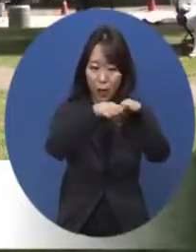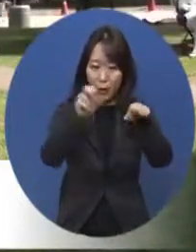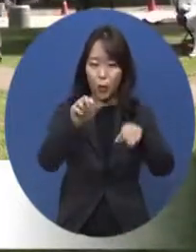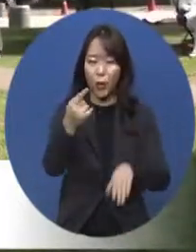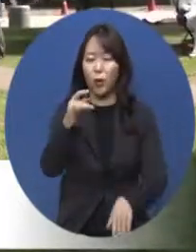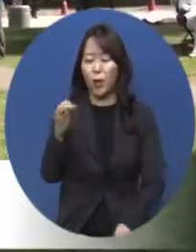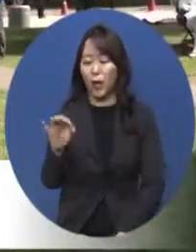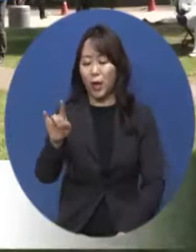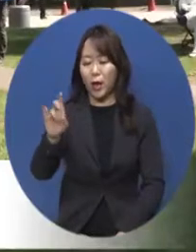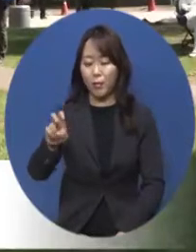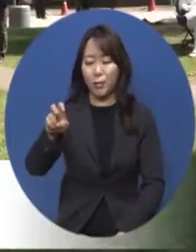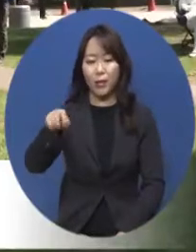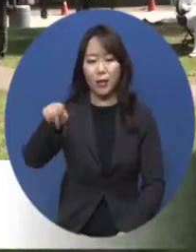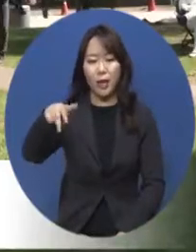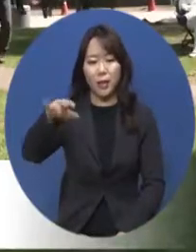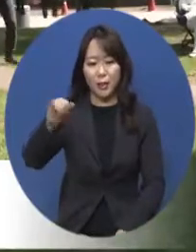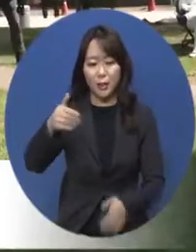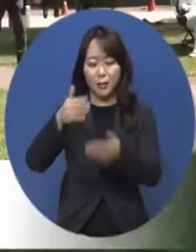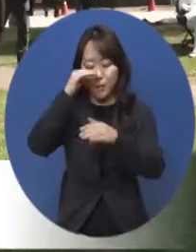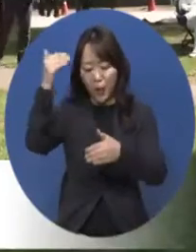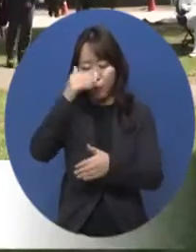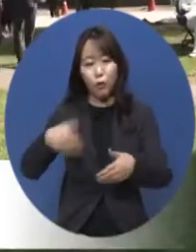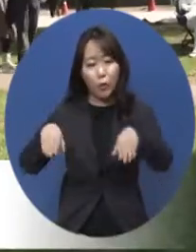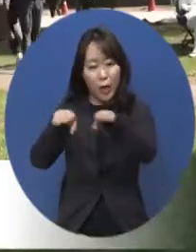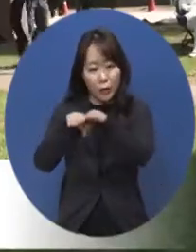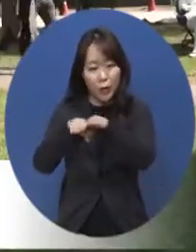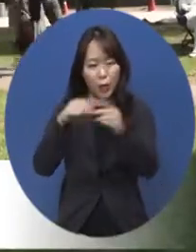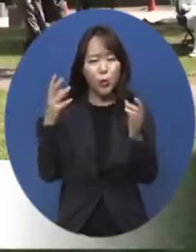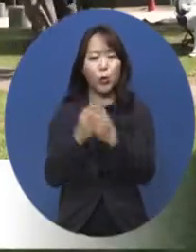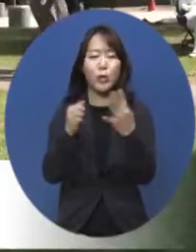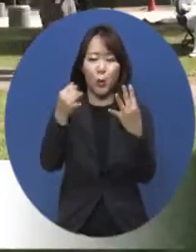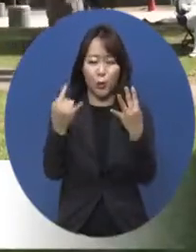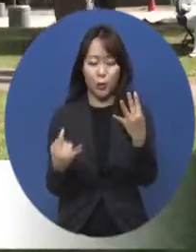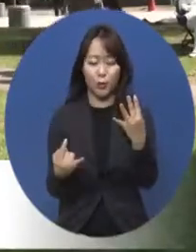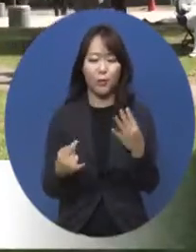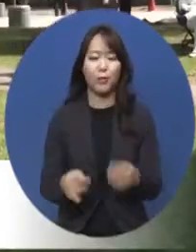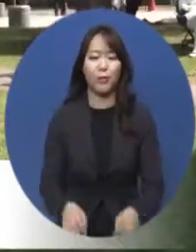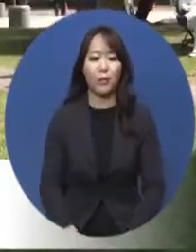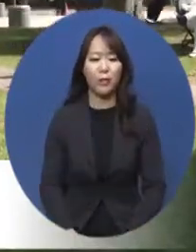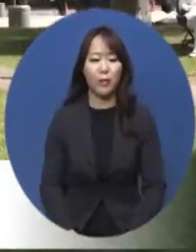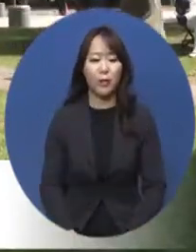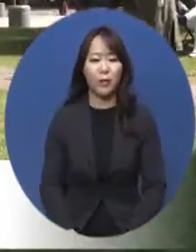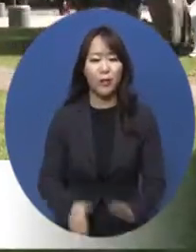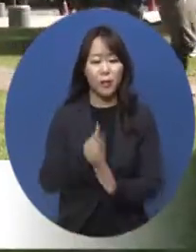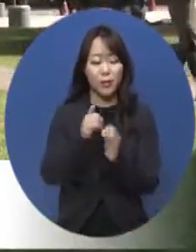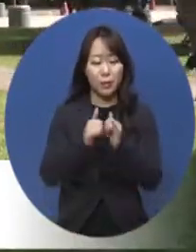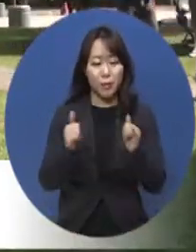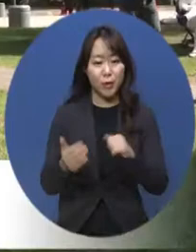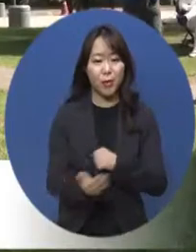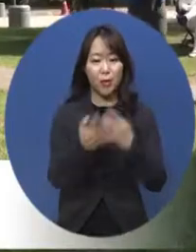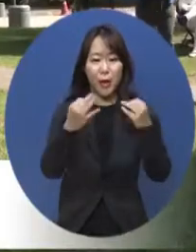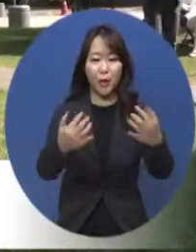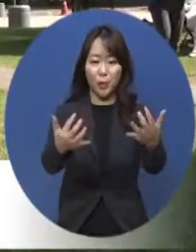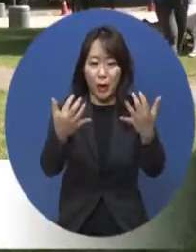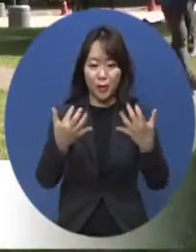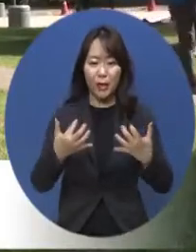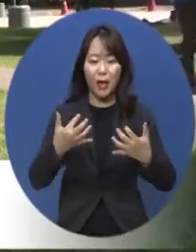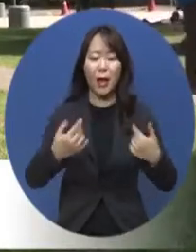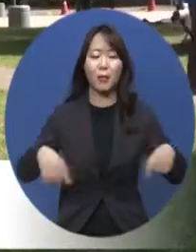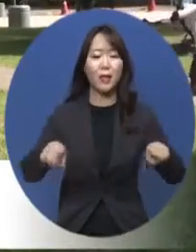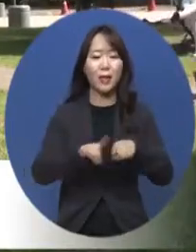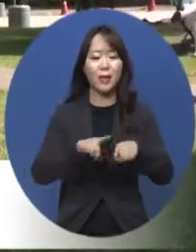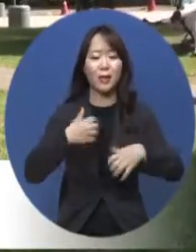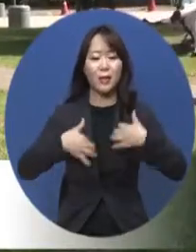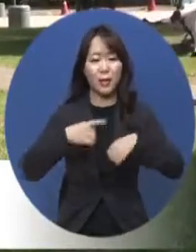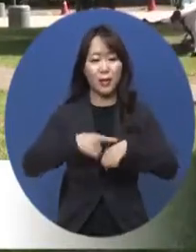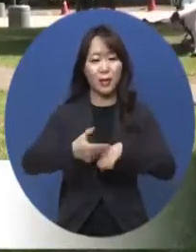그리고 회암사지 박물관에서 총 4회에 걸쳐서 펼쳐지게 되었습니다. 시민 여러분들 많이 와주셔서 함께